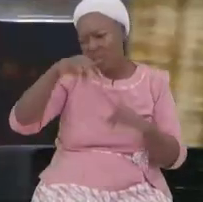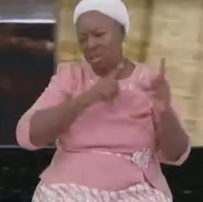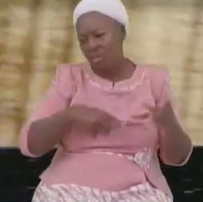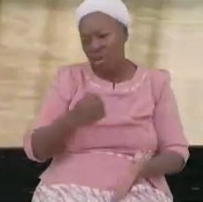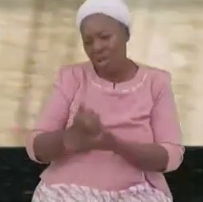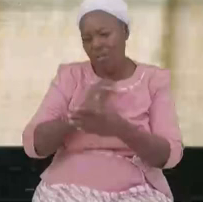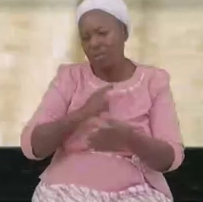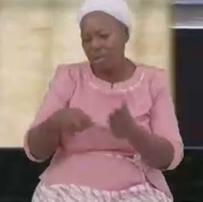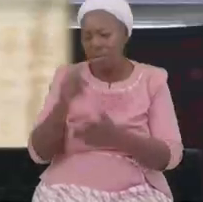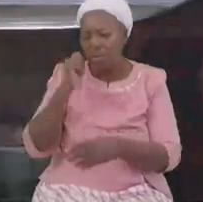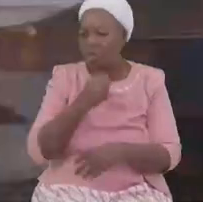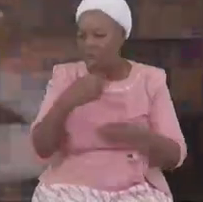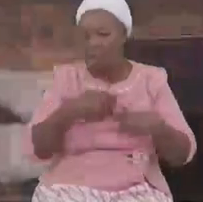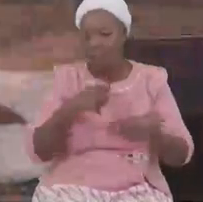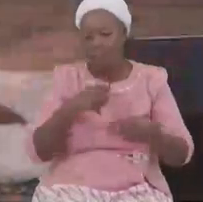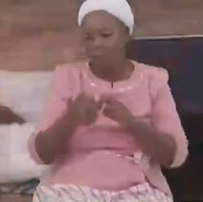de prêcher à l'église cette nuit-là.